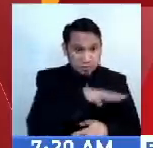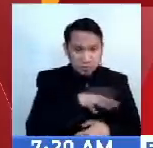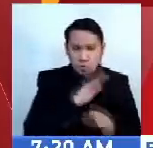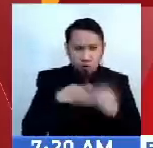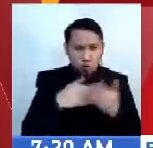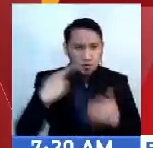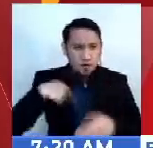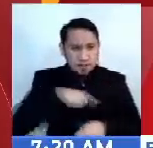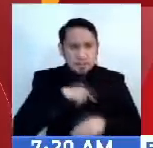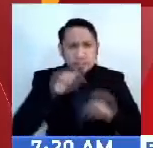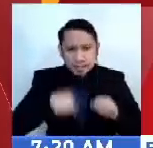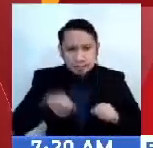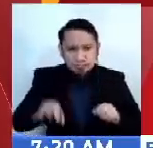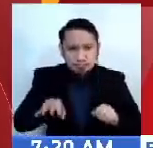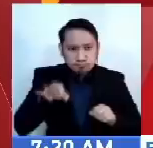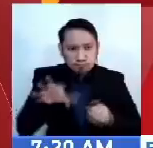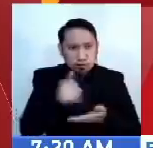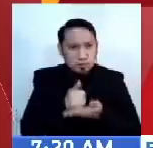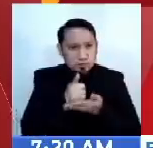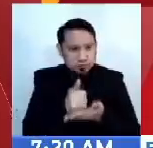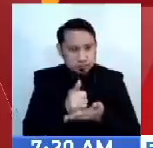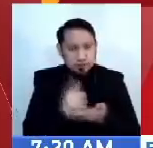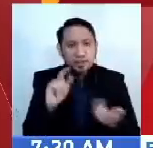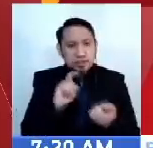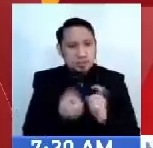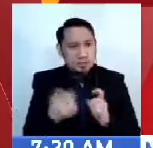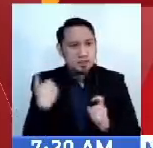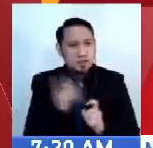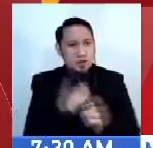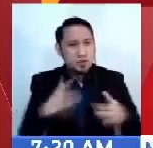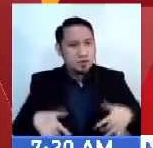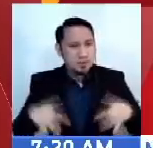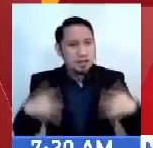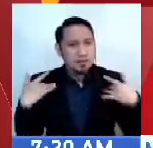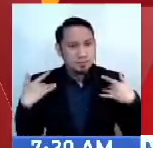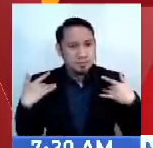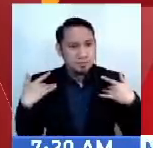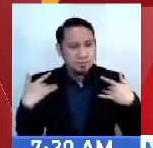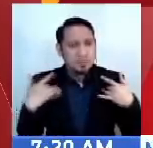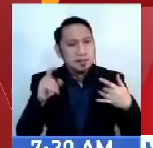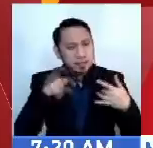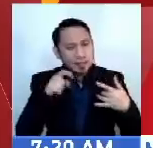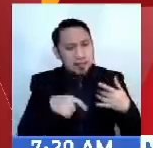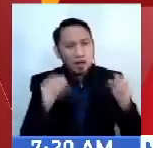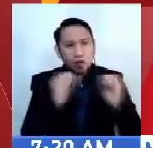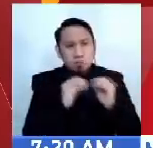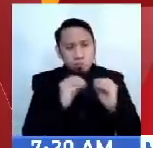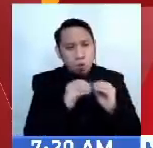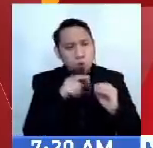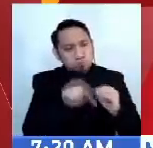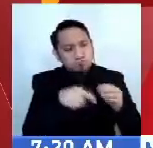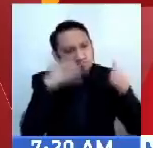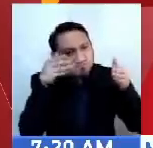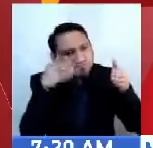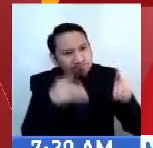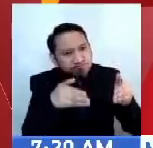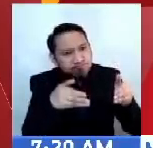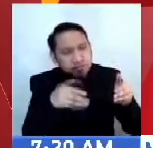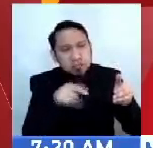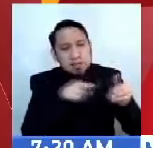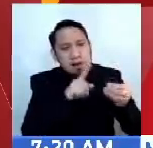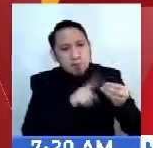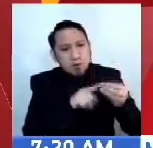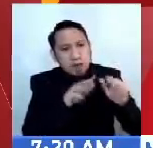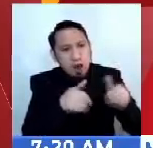tumulong tayo. Baguhin natin ang ating lifestyle, no? Yung maging mindful consumers. Kailangan maging aktibo tayo